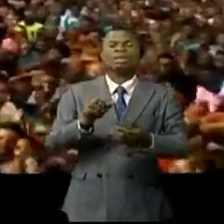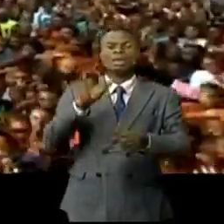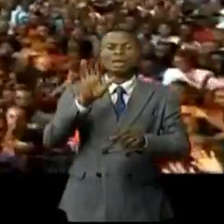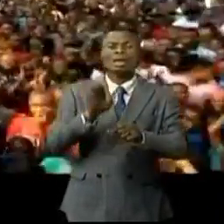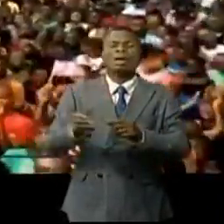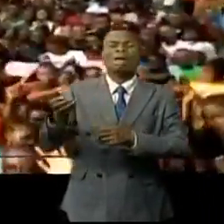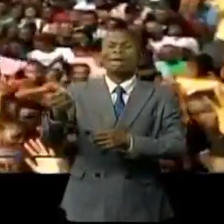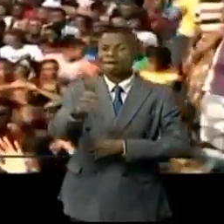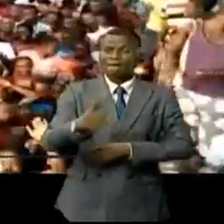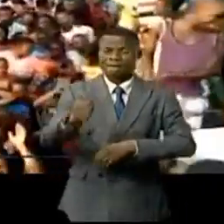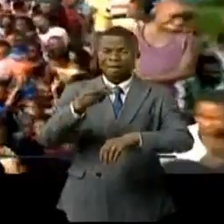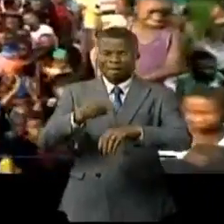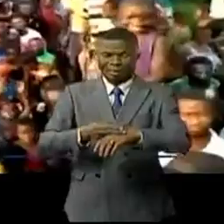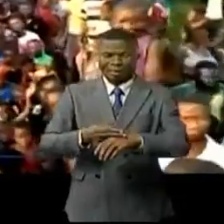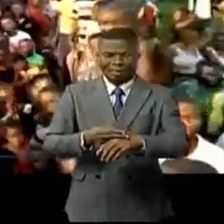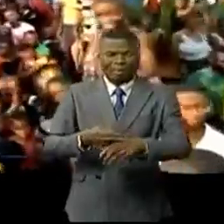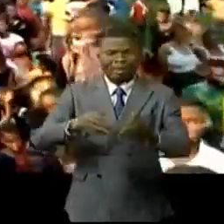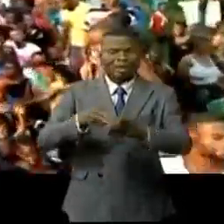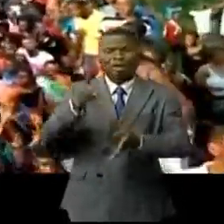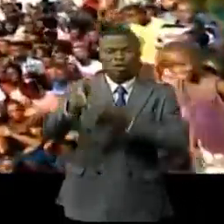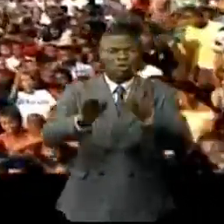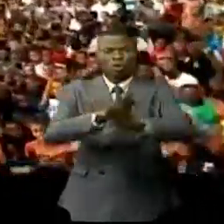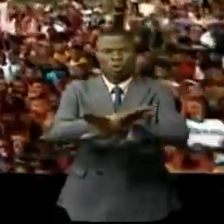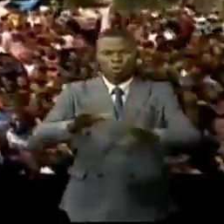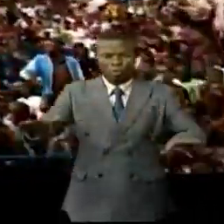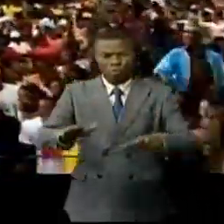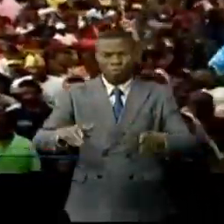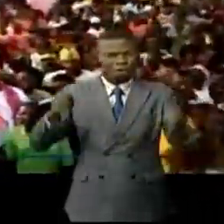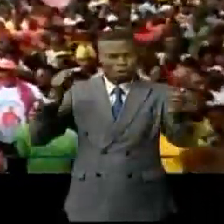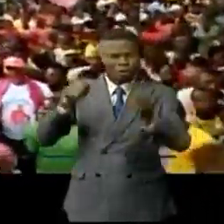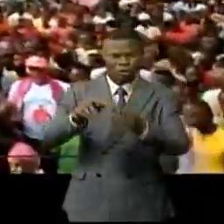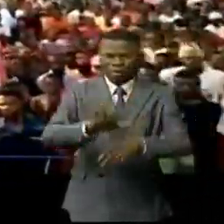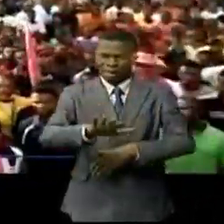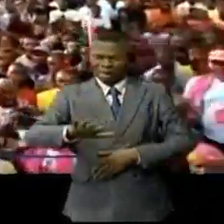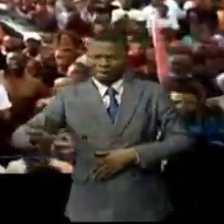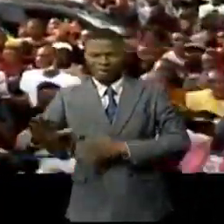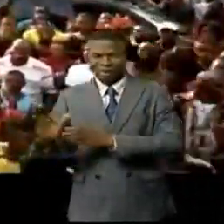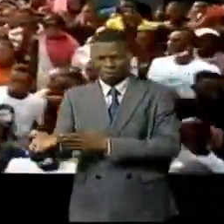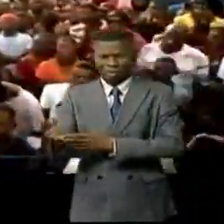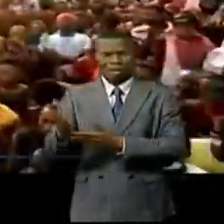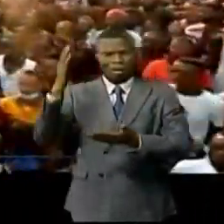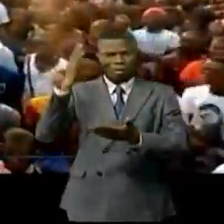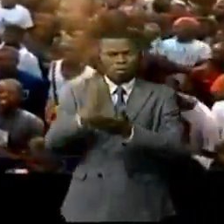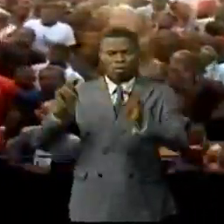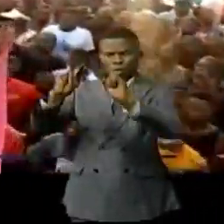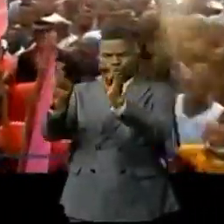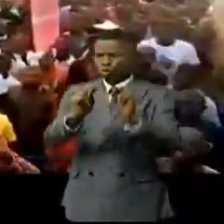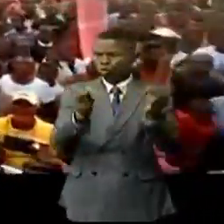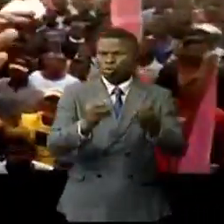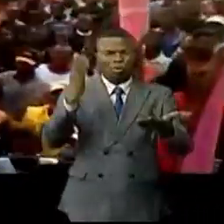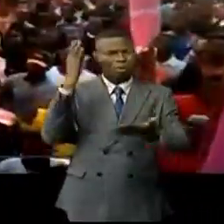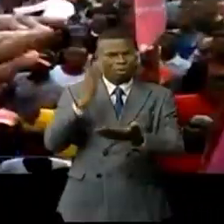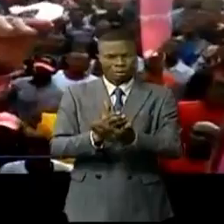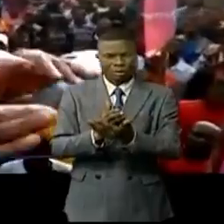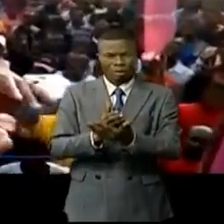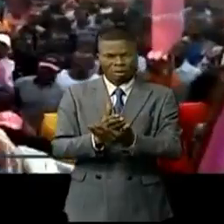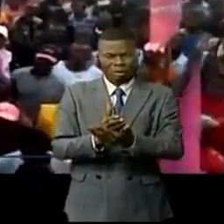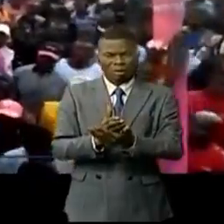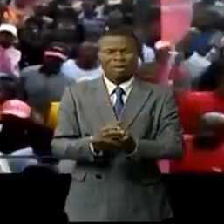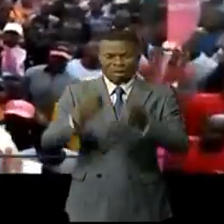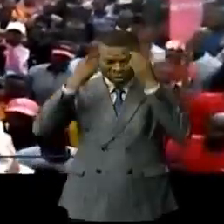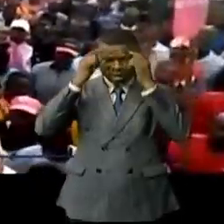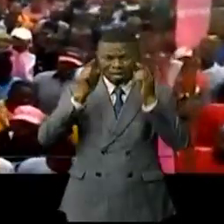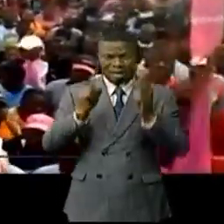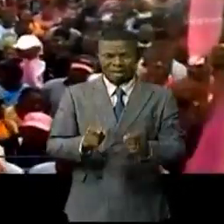21h à 5h du matin, avec comme objectif de limiter les rassemblements durant lesquels les mesures